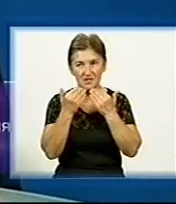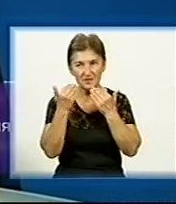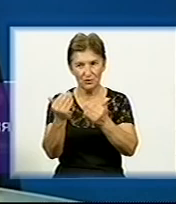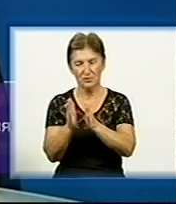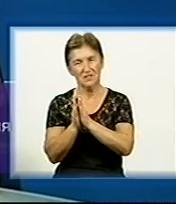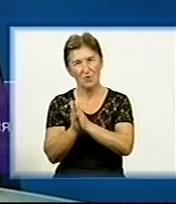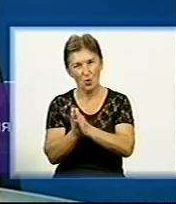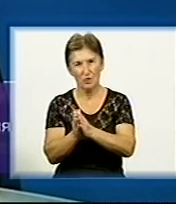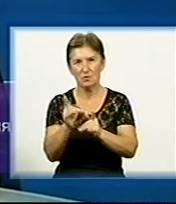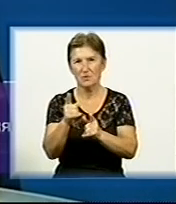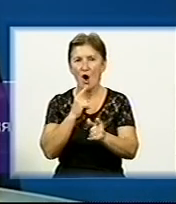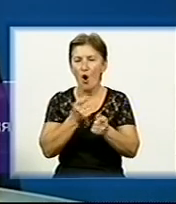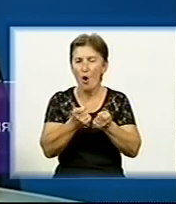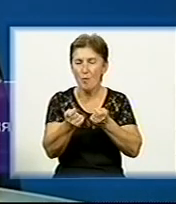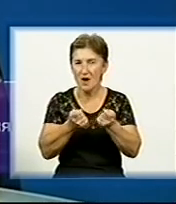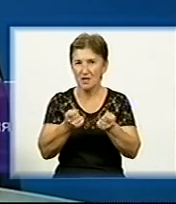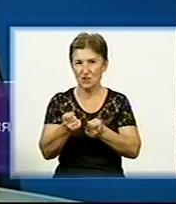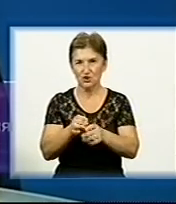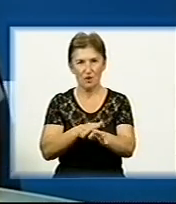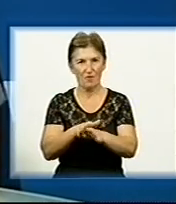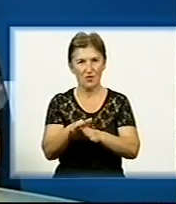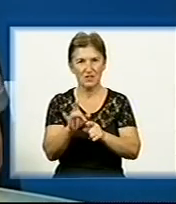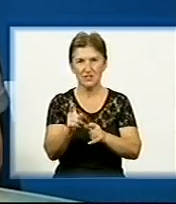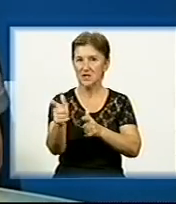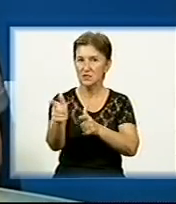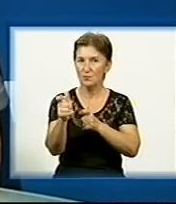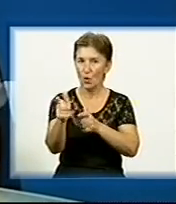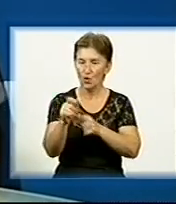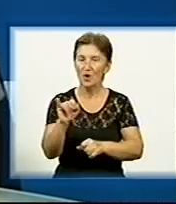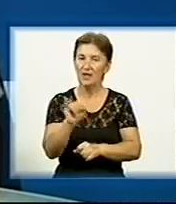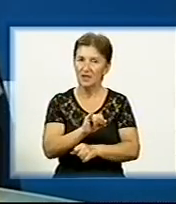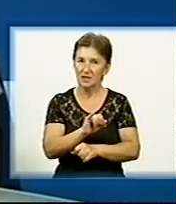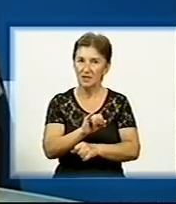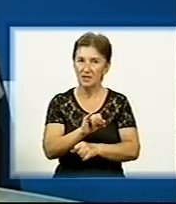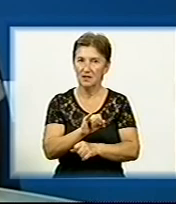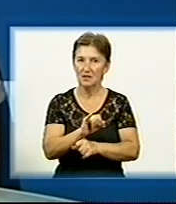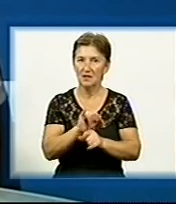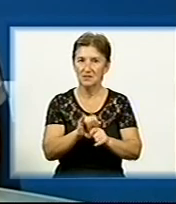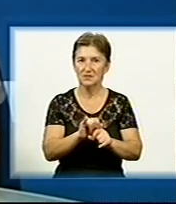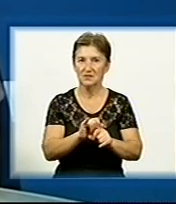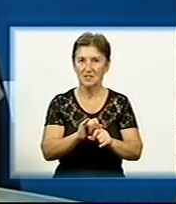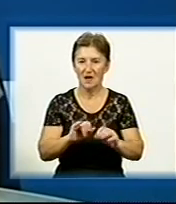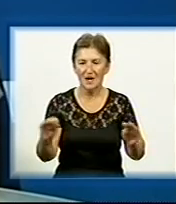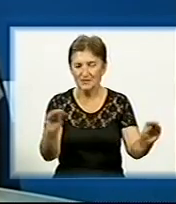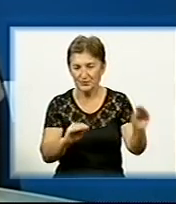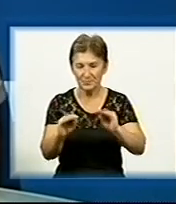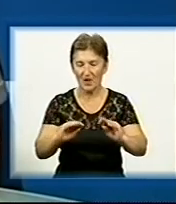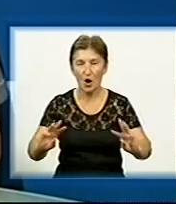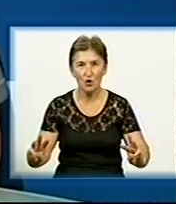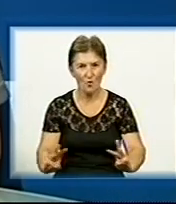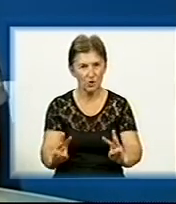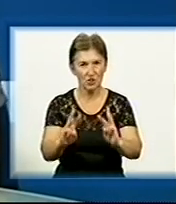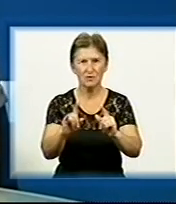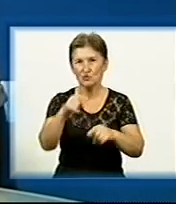те, щоб вони обережно поводились і зі зброєю, і з розкладанням вогнищ через те, що жарка